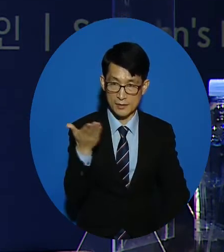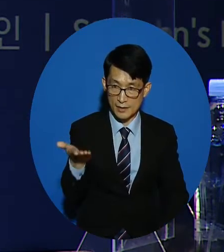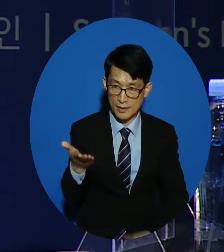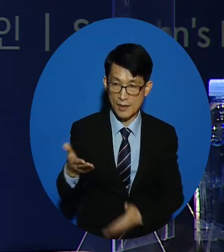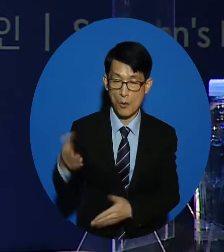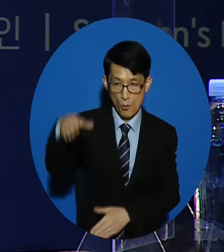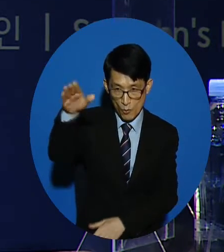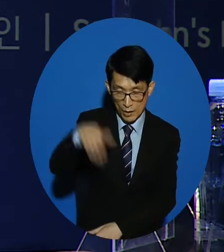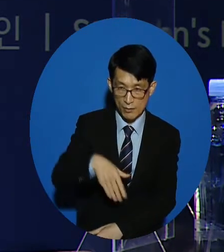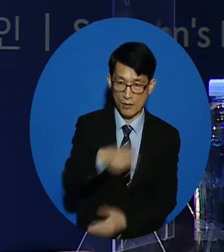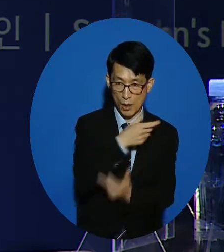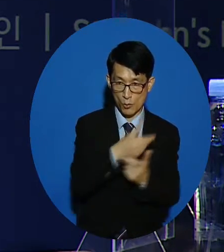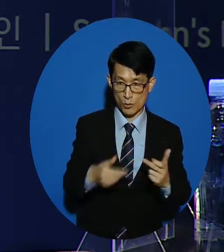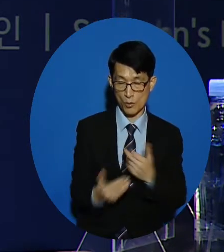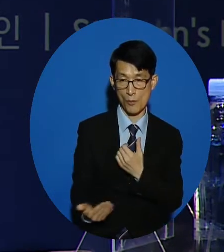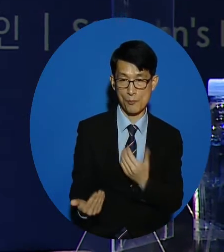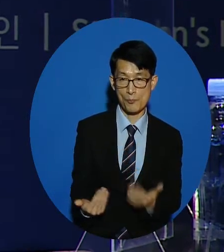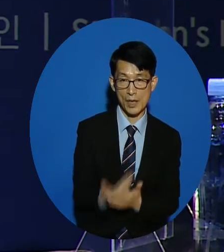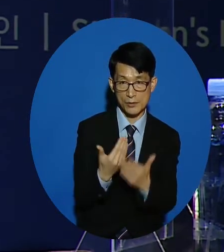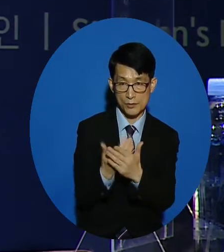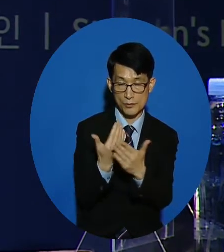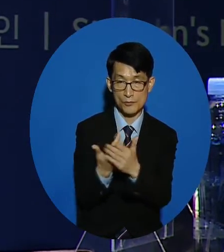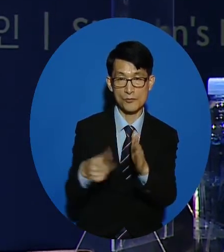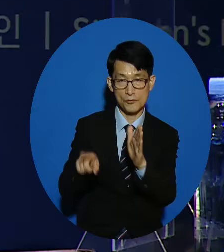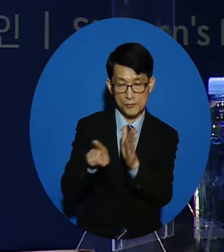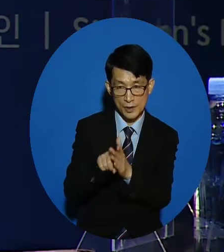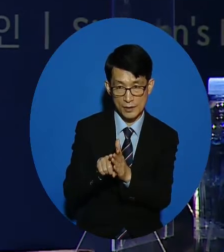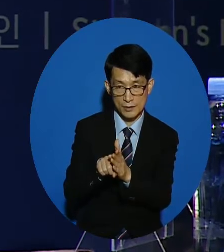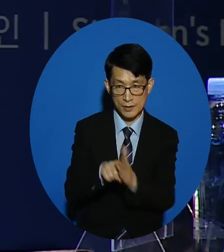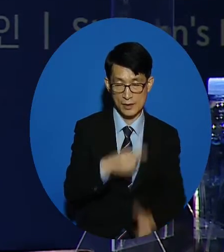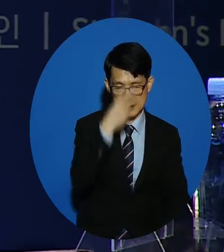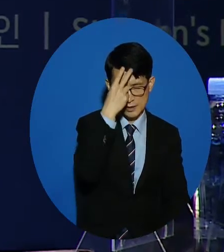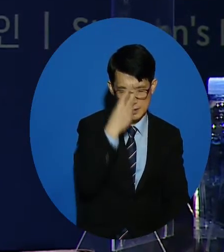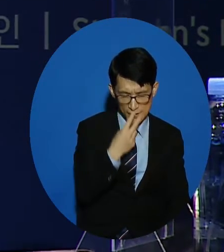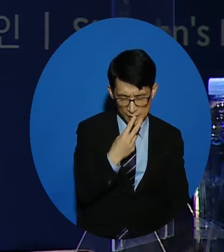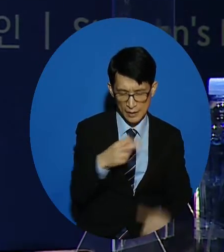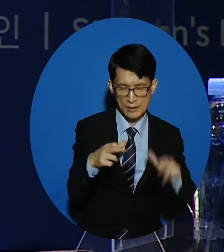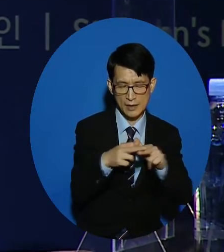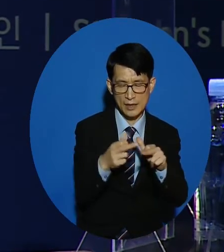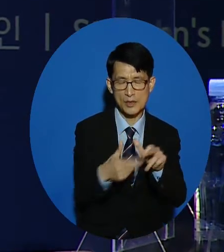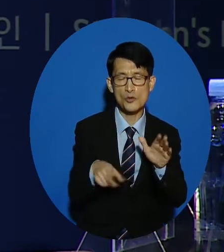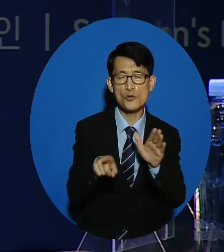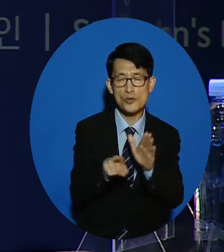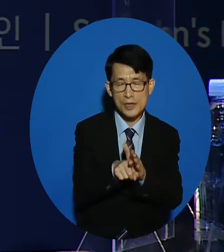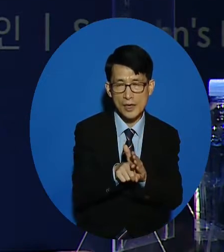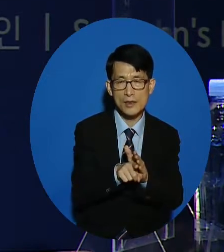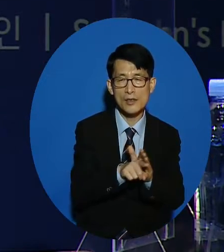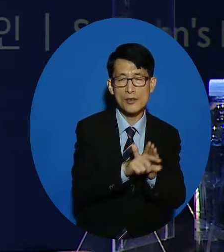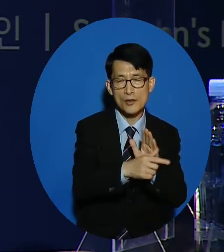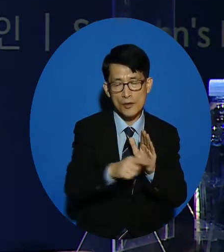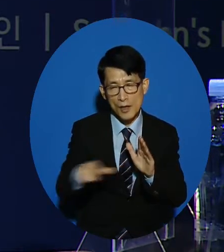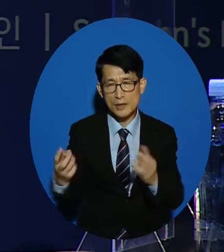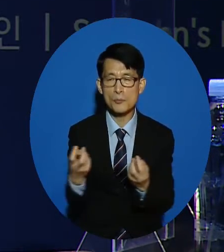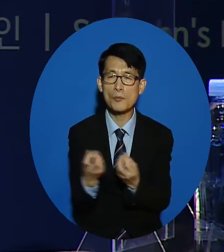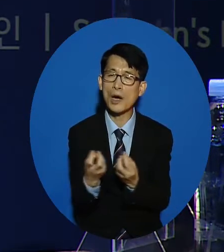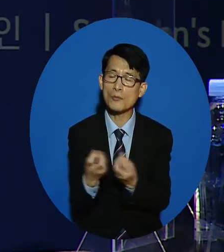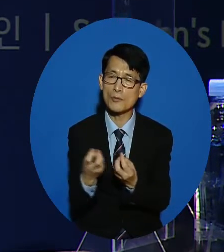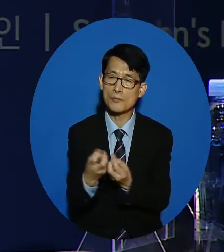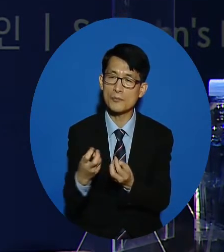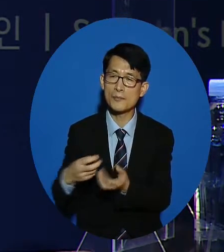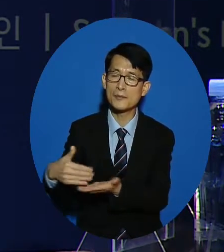우리 강원도의 발전을 위한 이 시각장애인의 정책을 이야기했으면 좋겠다.